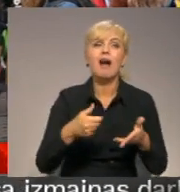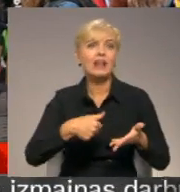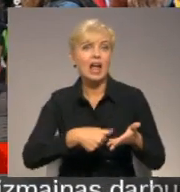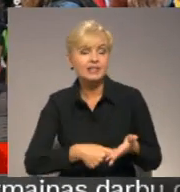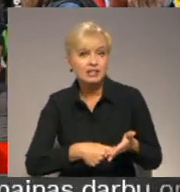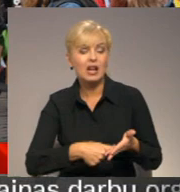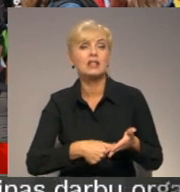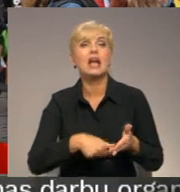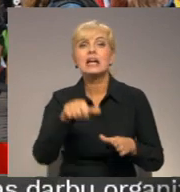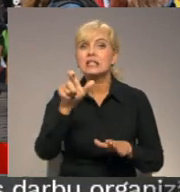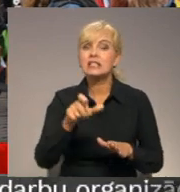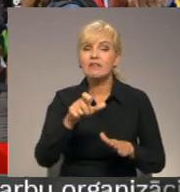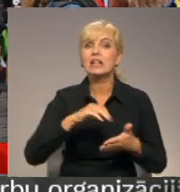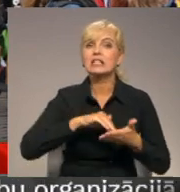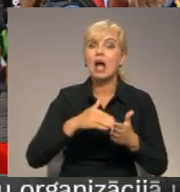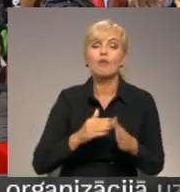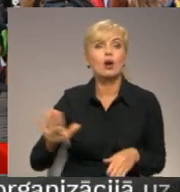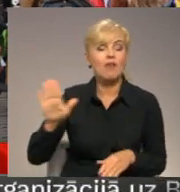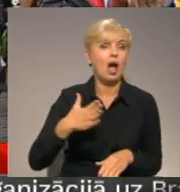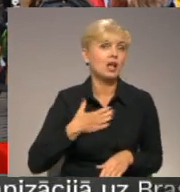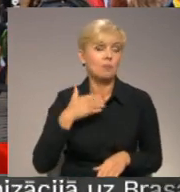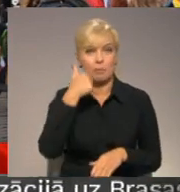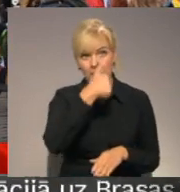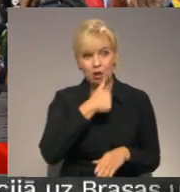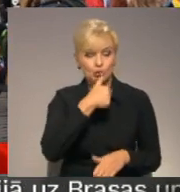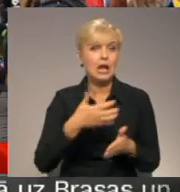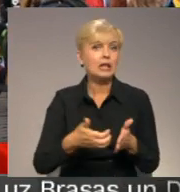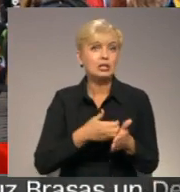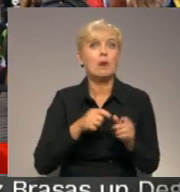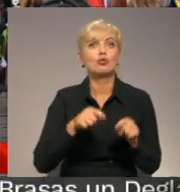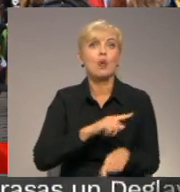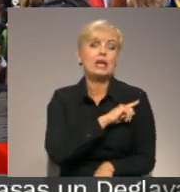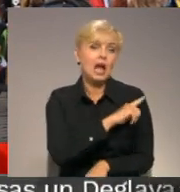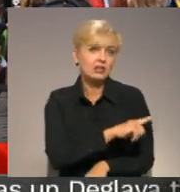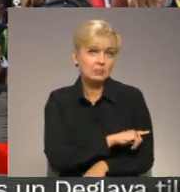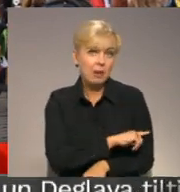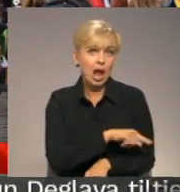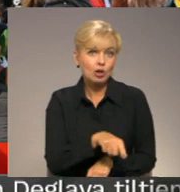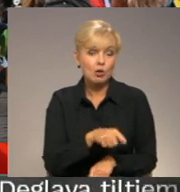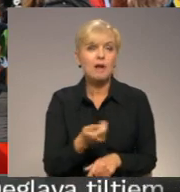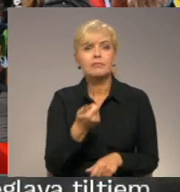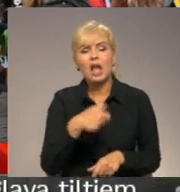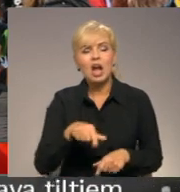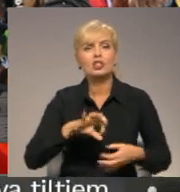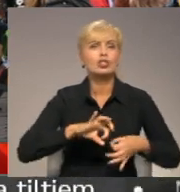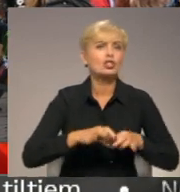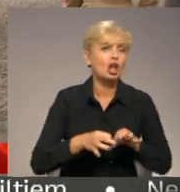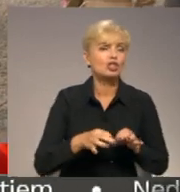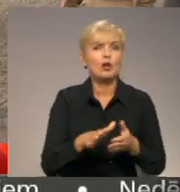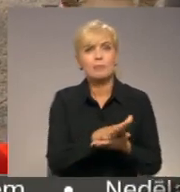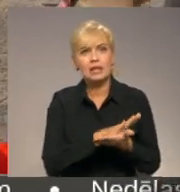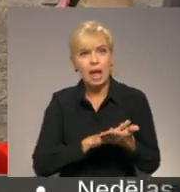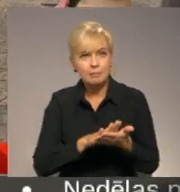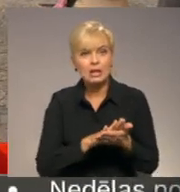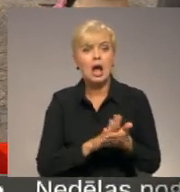civila stāvokli valstī. Es personīgi esmu izmantojis šo iespēju, nekādu sarežģījumu es neradīju.